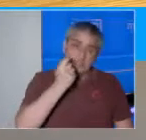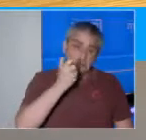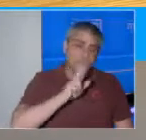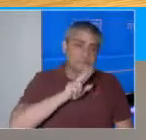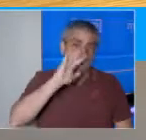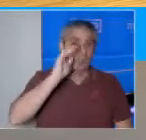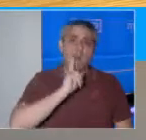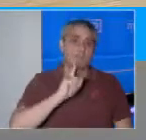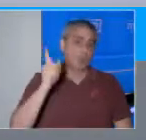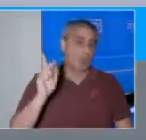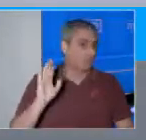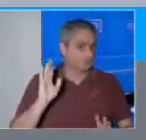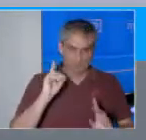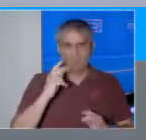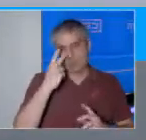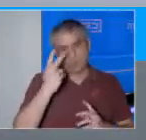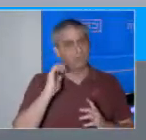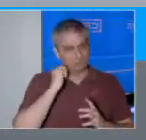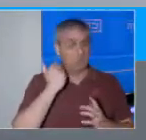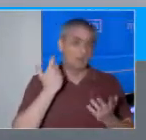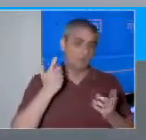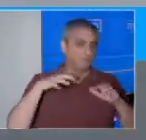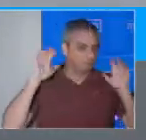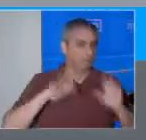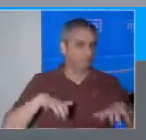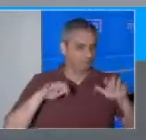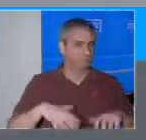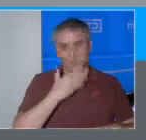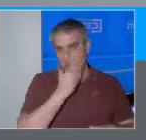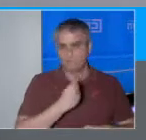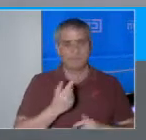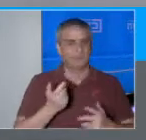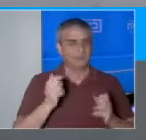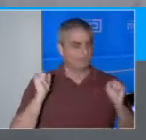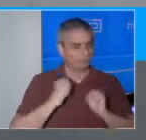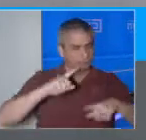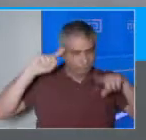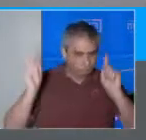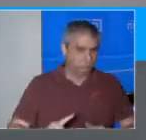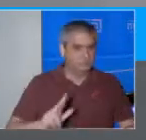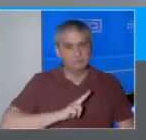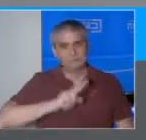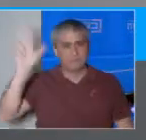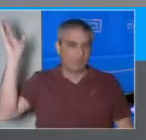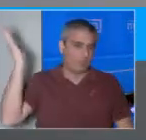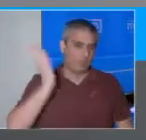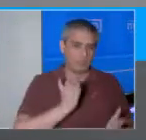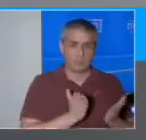בצפון רמת הגולן. אבל רואים מחר אירוע של גשם יפה, גשמים חזקים, סופות רעמים, מהצפון עד